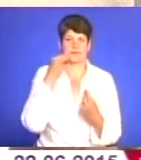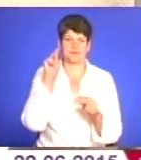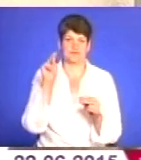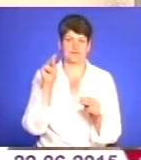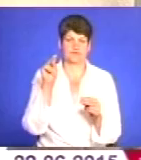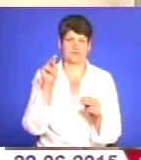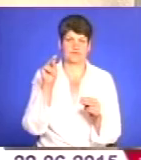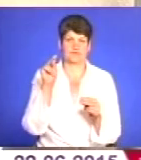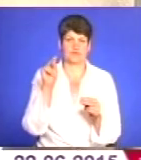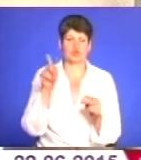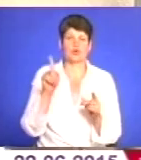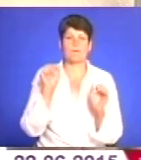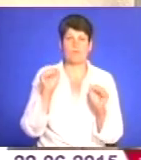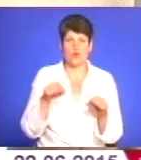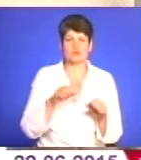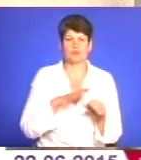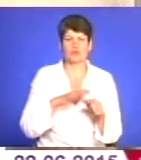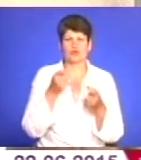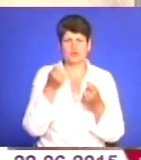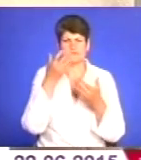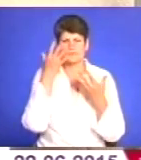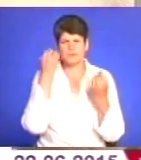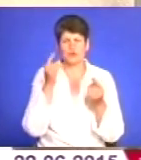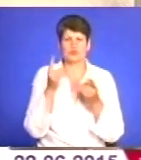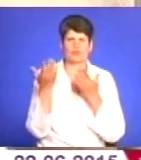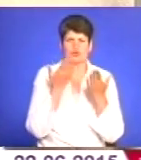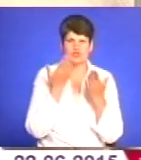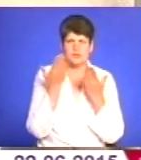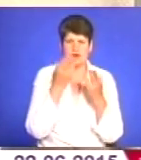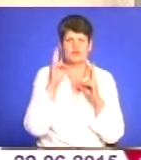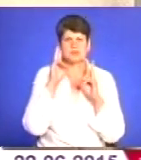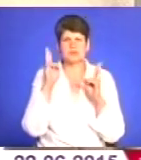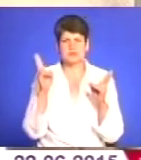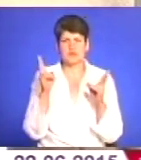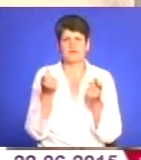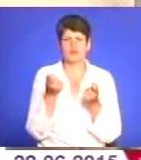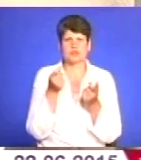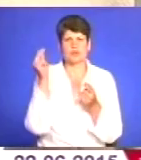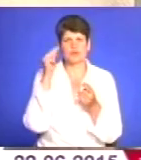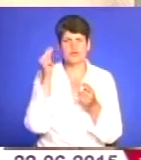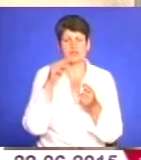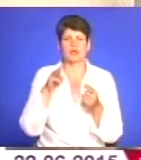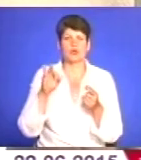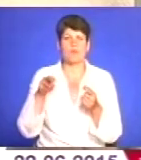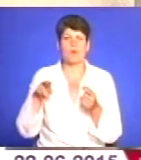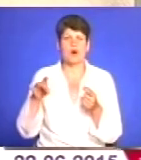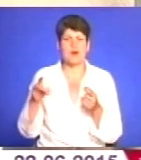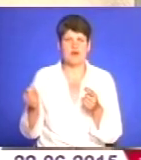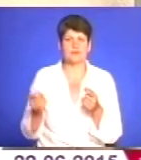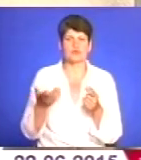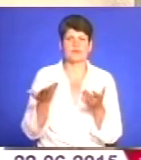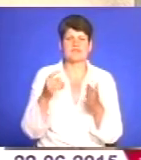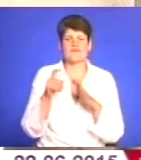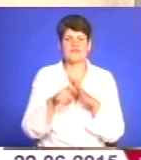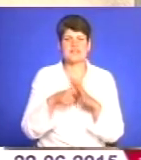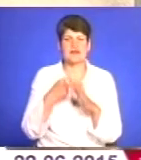самовдосконалення. Для того, щоб можна було десь щось підзабув, десь щось почитав, десь щось не знав, десь підівчити топографію, десь